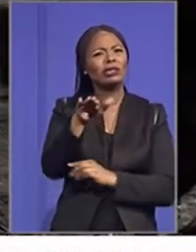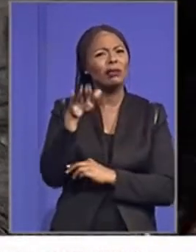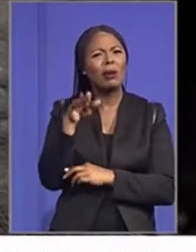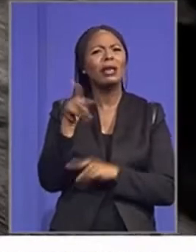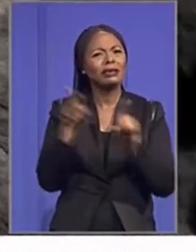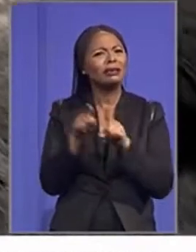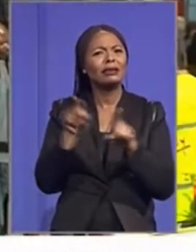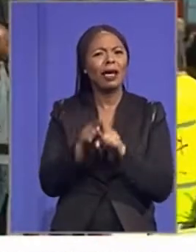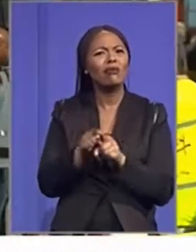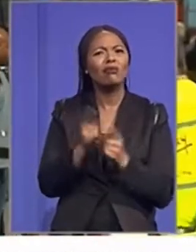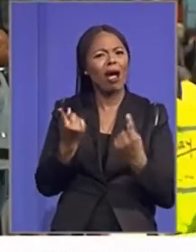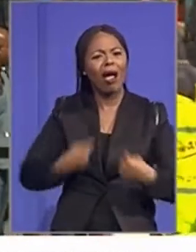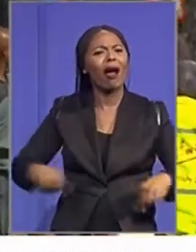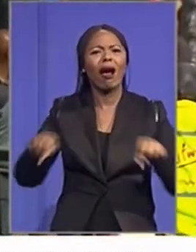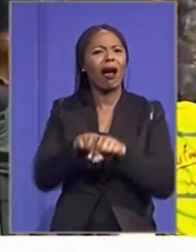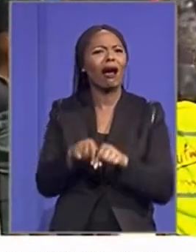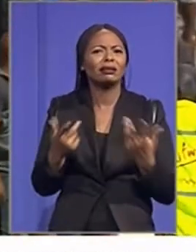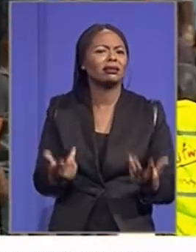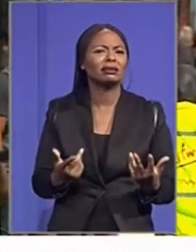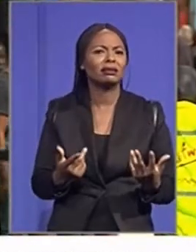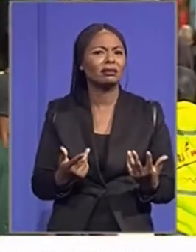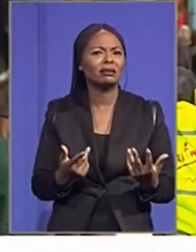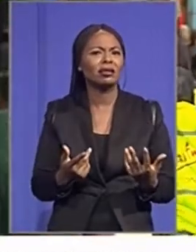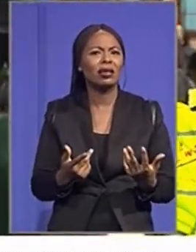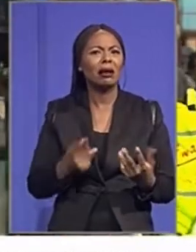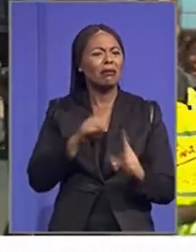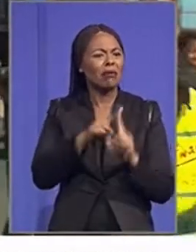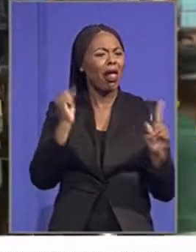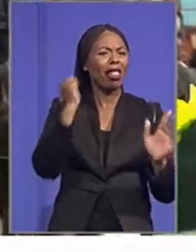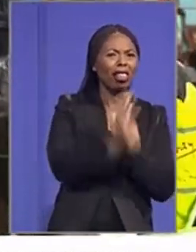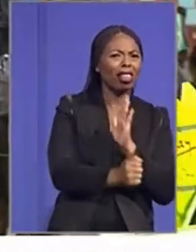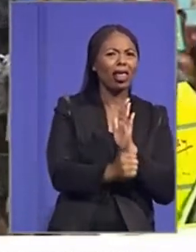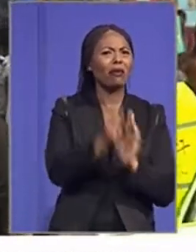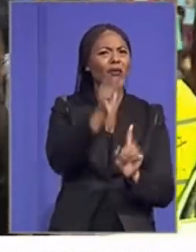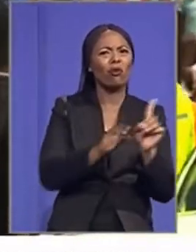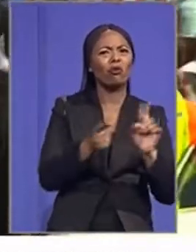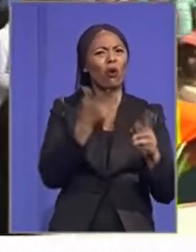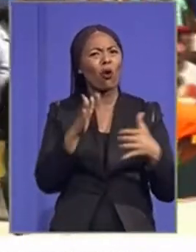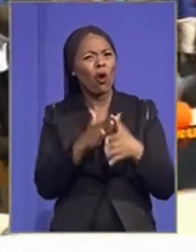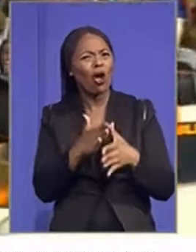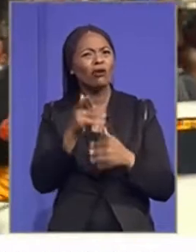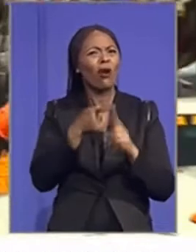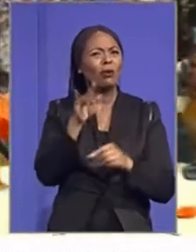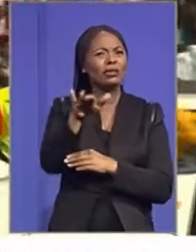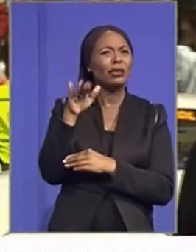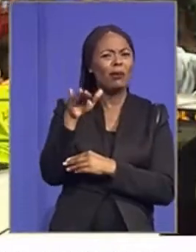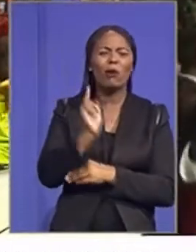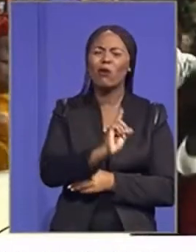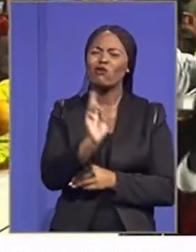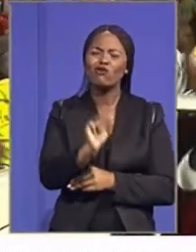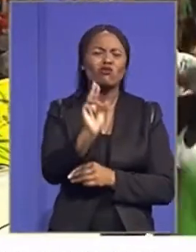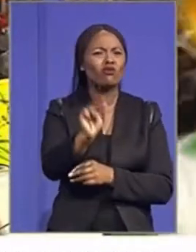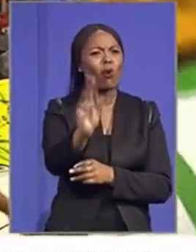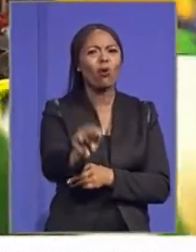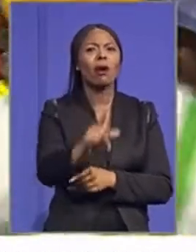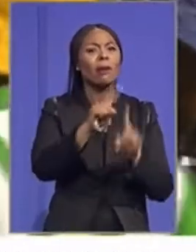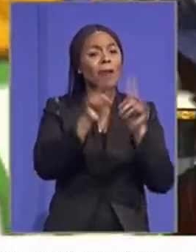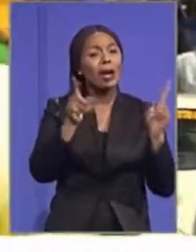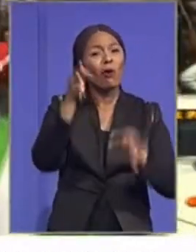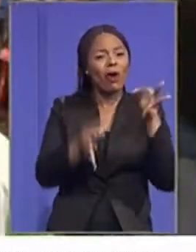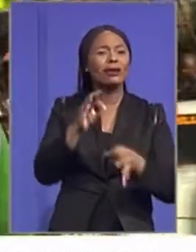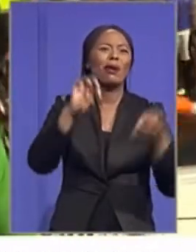ona motho wa lokelang hore a ka hlokofatswa. Mara dipolelo tsa sepolotiki ke tsona tse leng hore baetapele ba dipolotiki mo